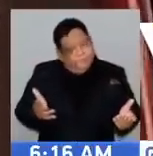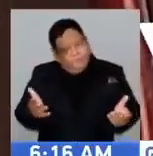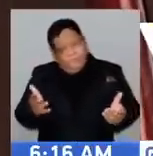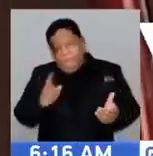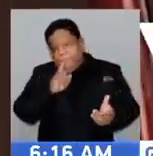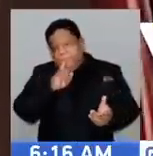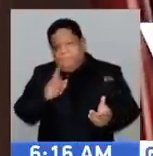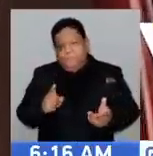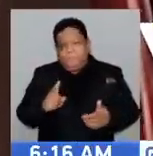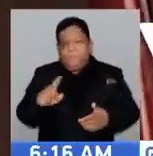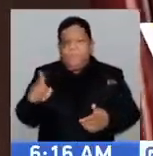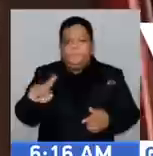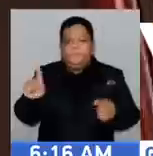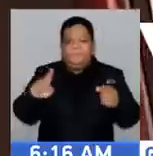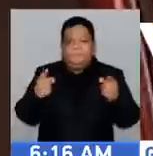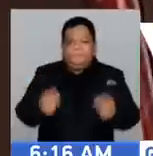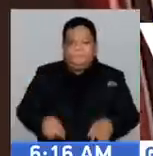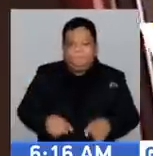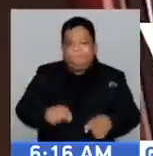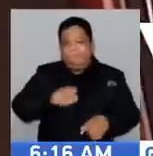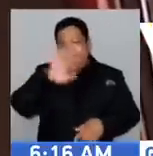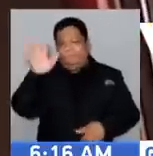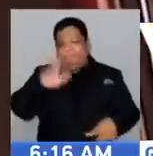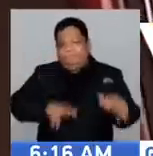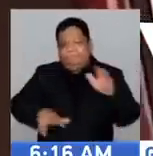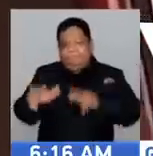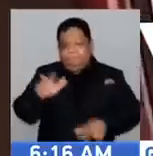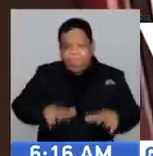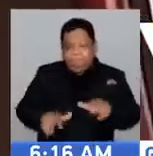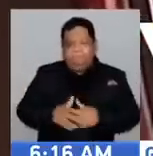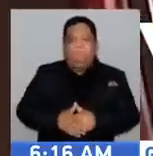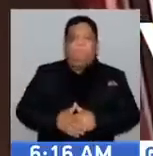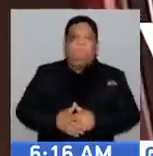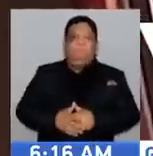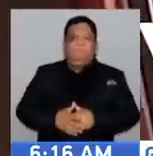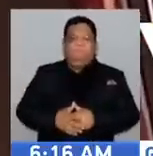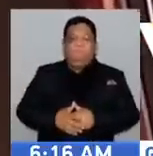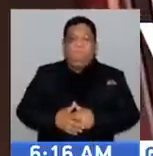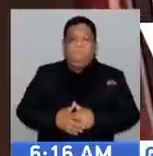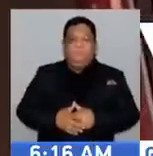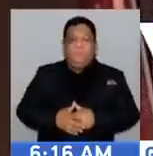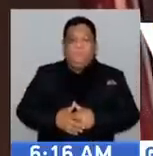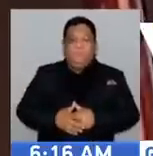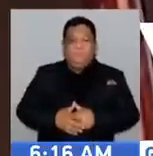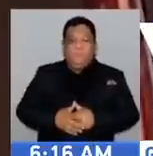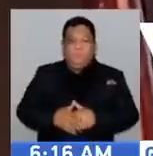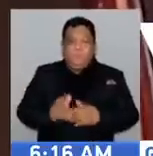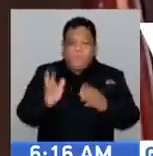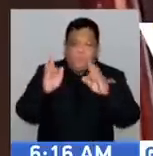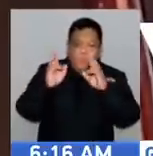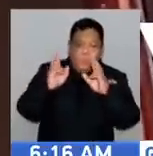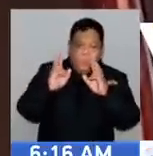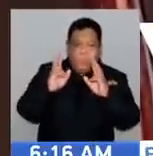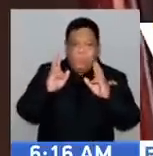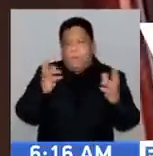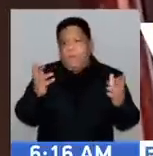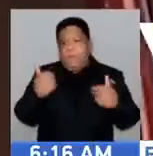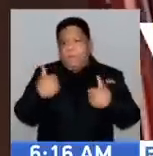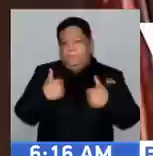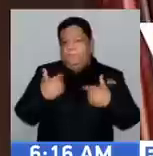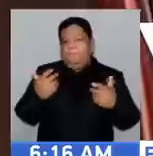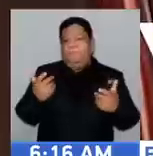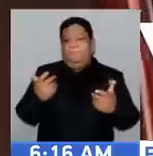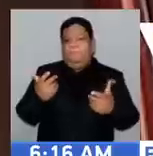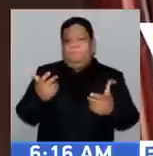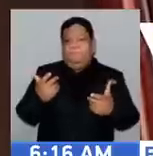kay puyaw na kayo, puyaw na kayo, kay nana may mga kuhan ko, nanay sayon ba nga ang lango ba